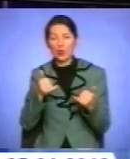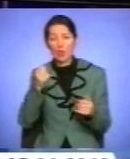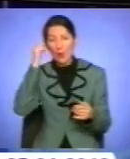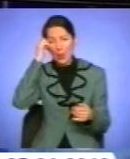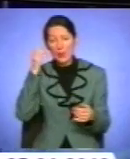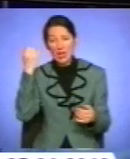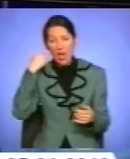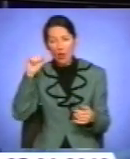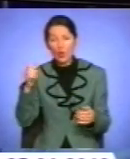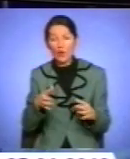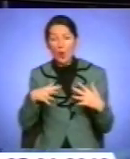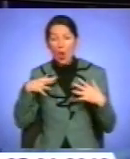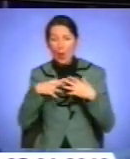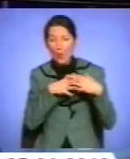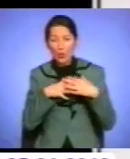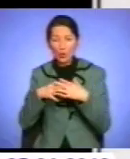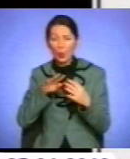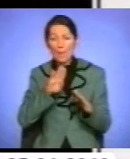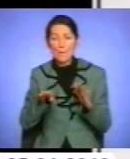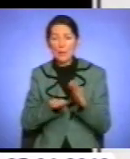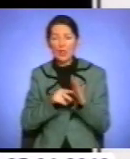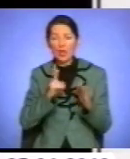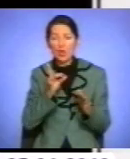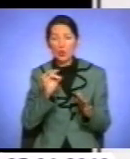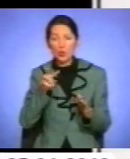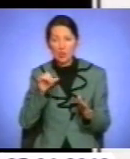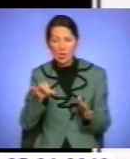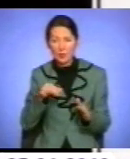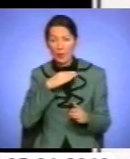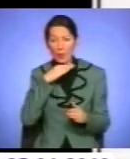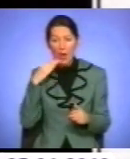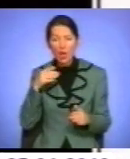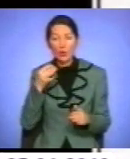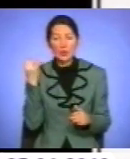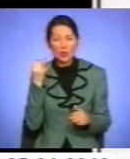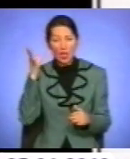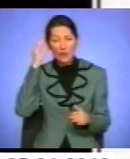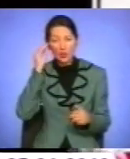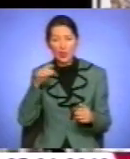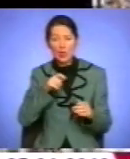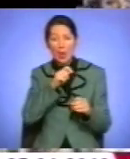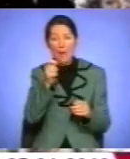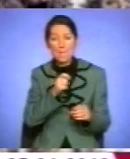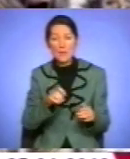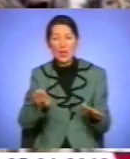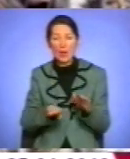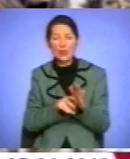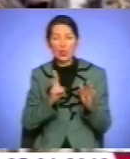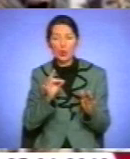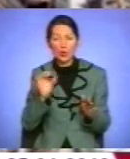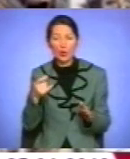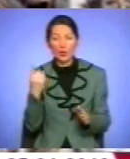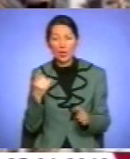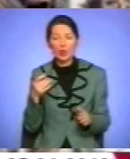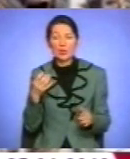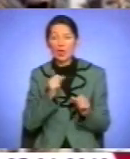Крутами. Про це дивимось далі. Багато істориків вважають бій під Крутами однією з найбільш героїчних сторінок історії